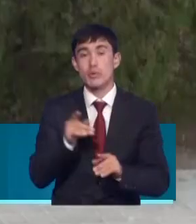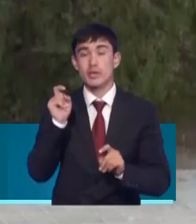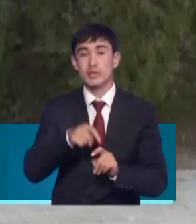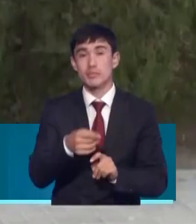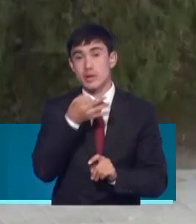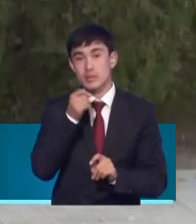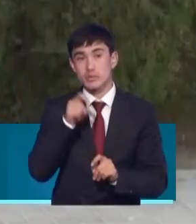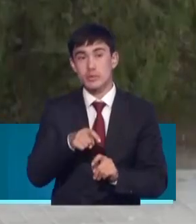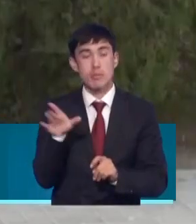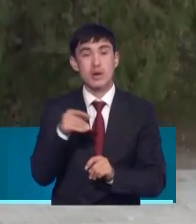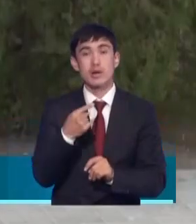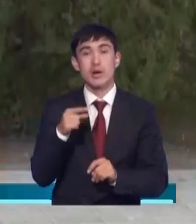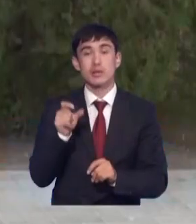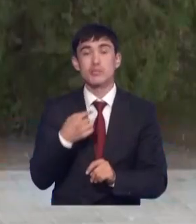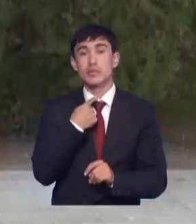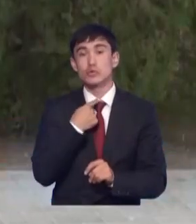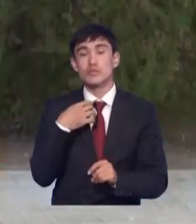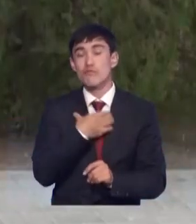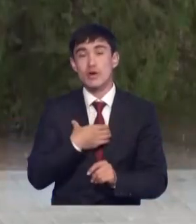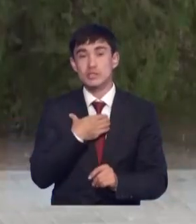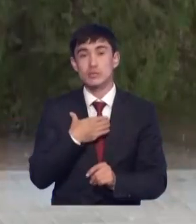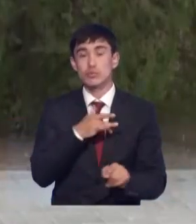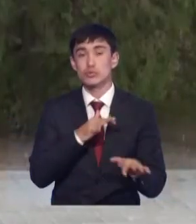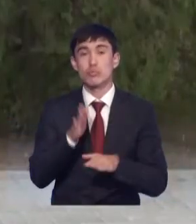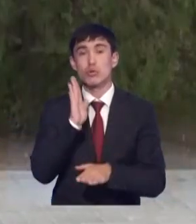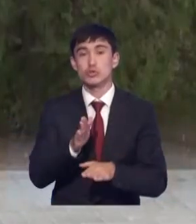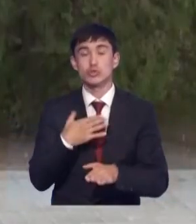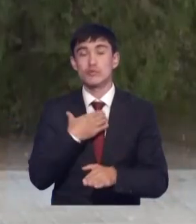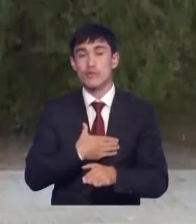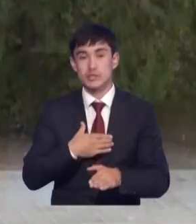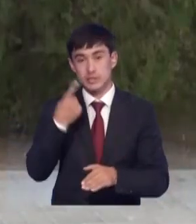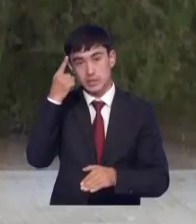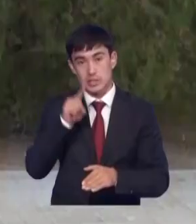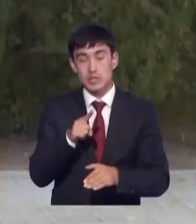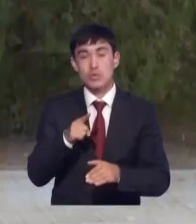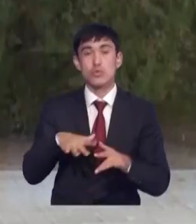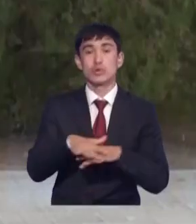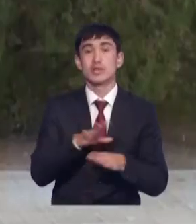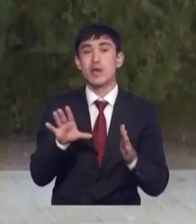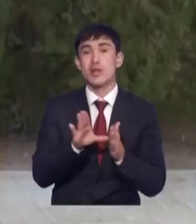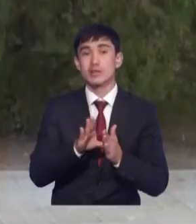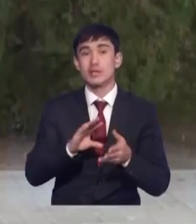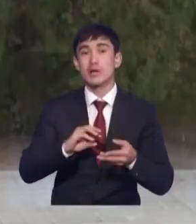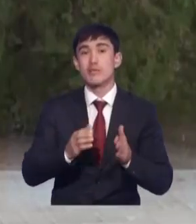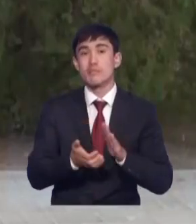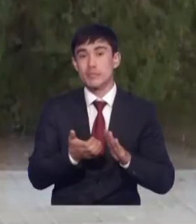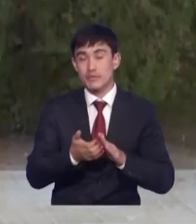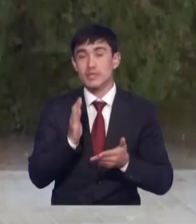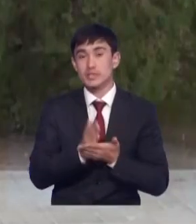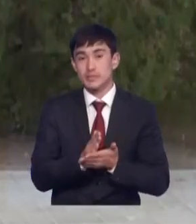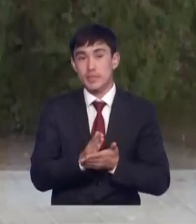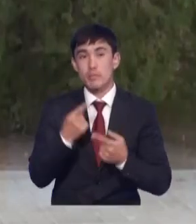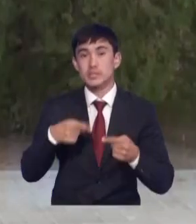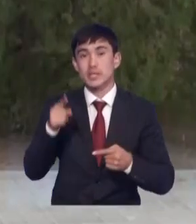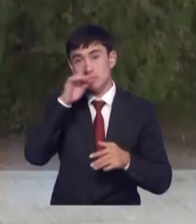ойымша барлық адамның дауысы маңызды. Бұл шара елдің болашағы үшін маңызды екені сөзсіз. Өңірде электр көзімен мәселе бар. Өзге елдер